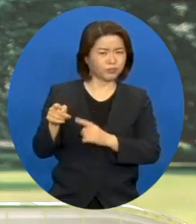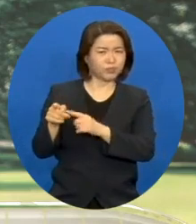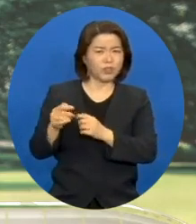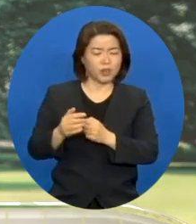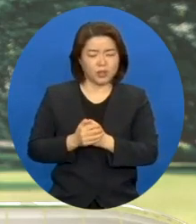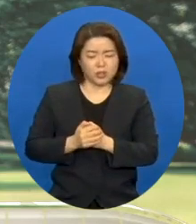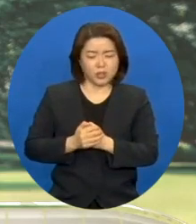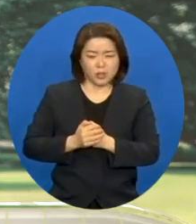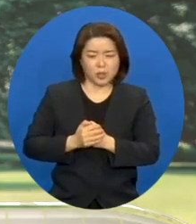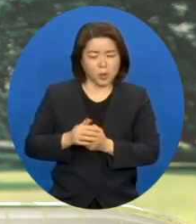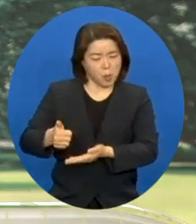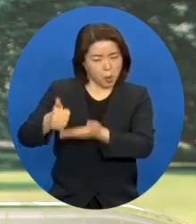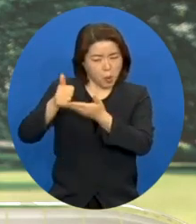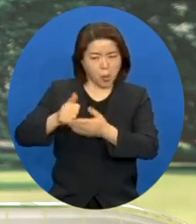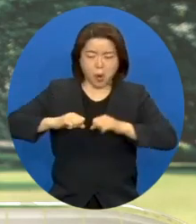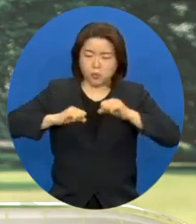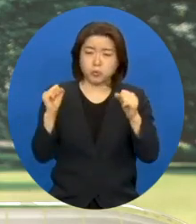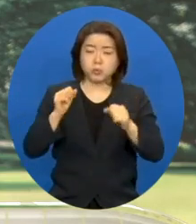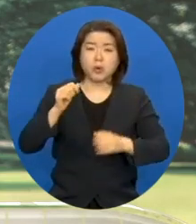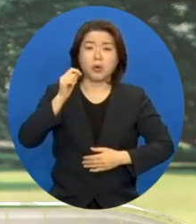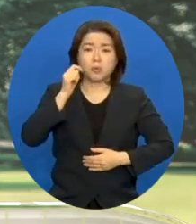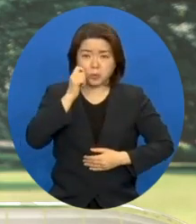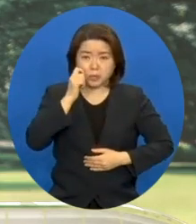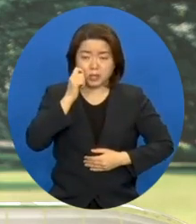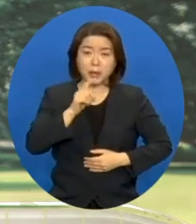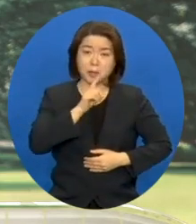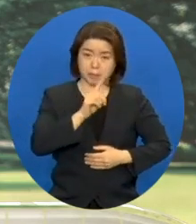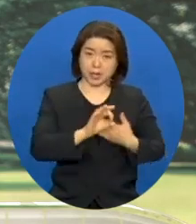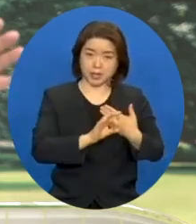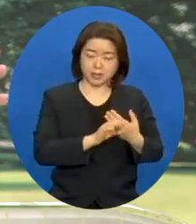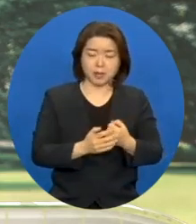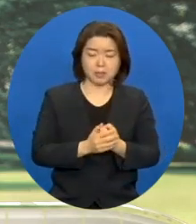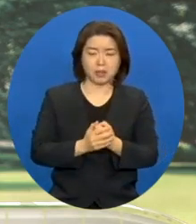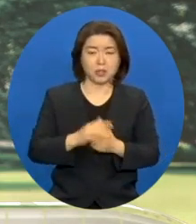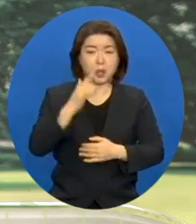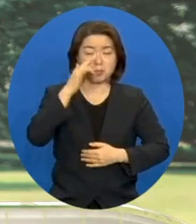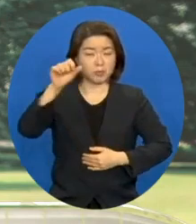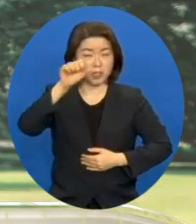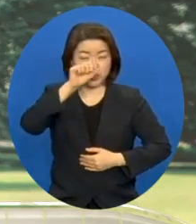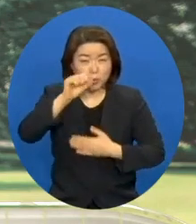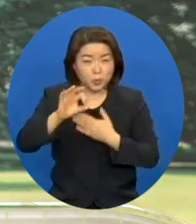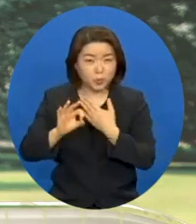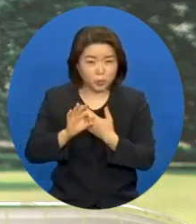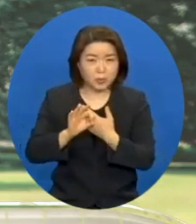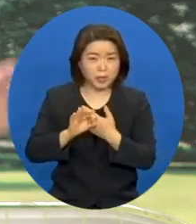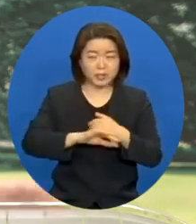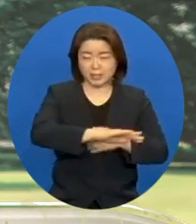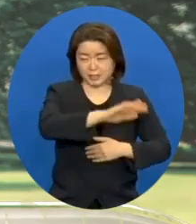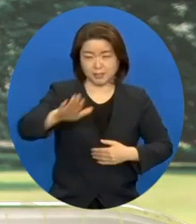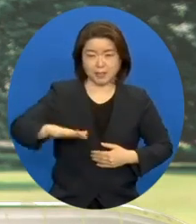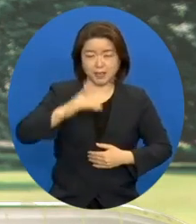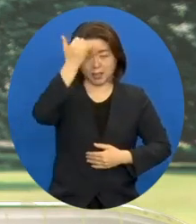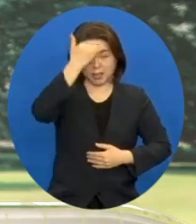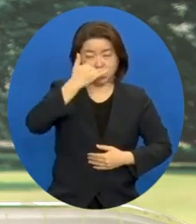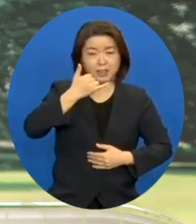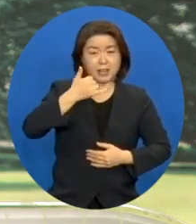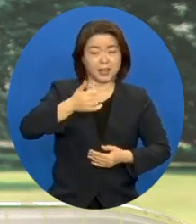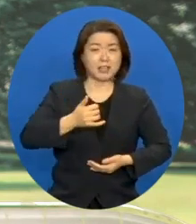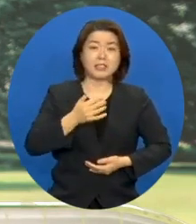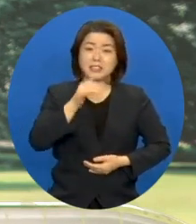공경할 수 없다고 만약에 한다면, 부모님이 좋으시면 그러면 다 효자가